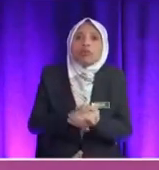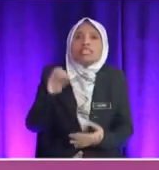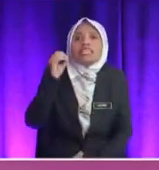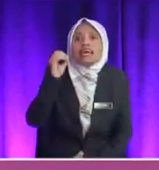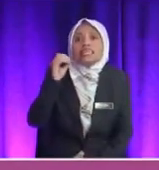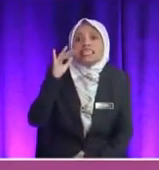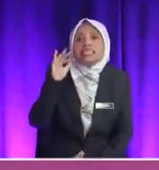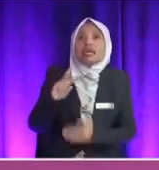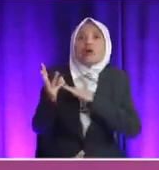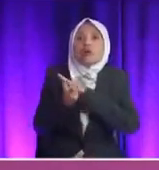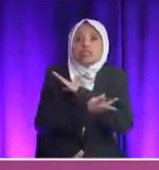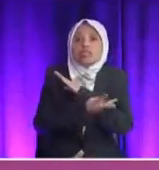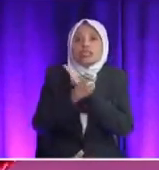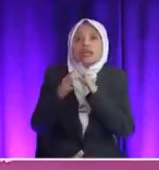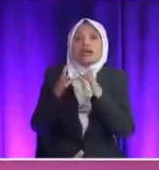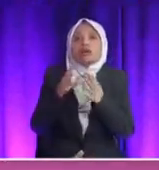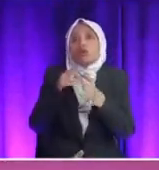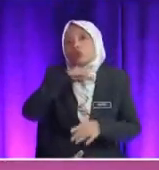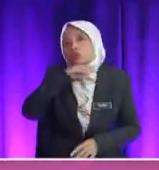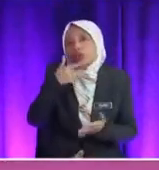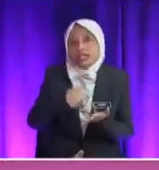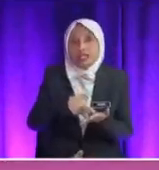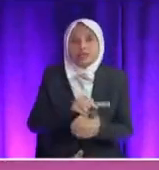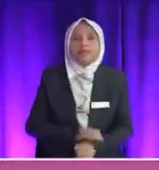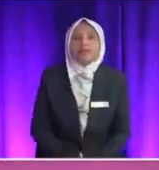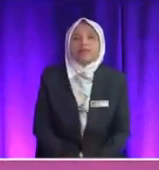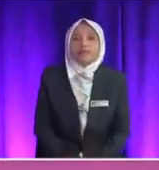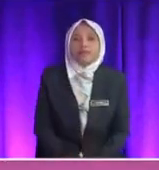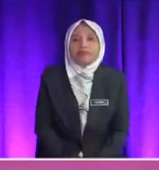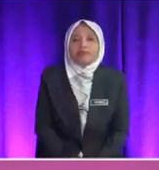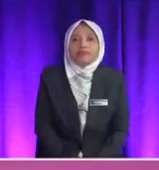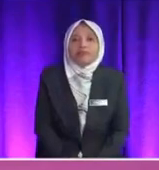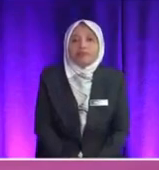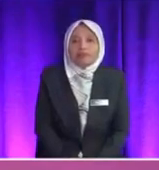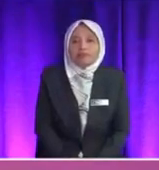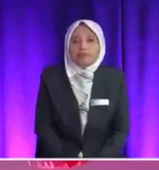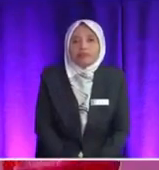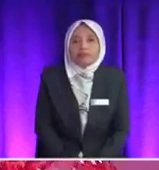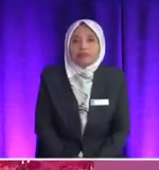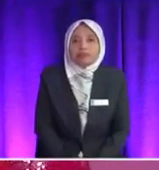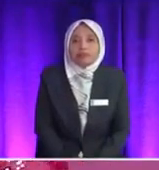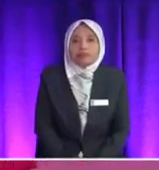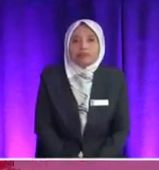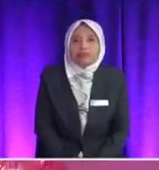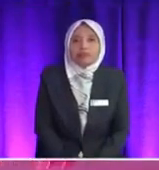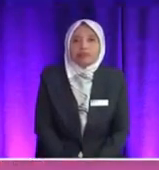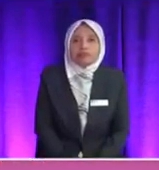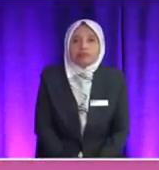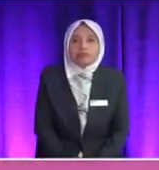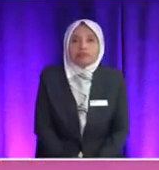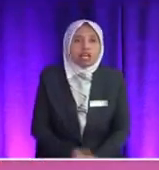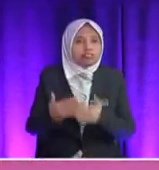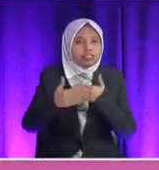kawasan sini Hahaha oke oh senang